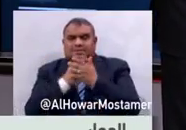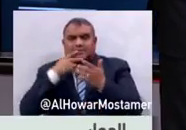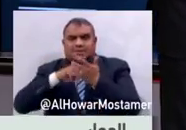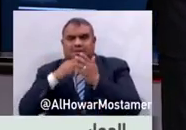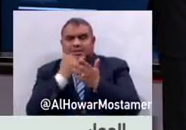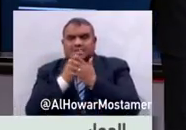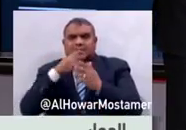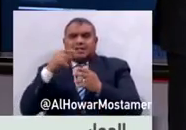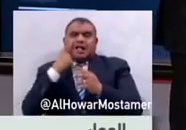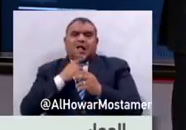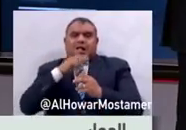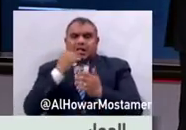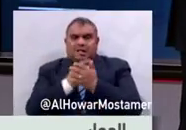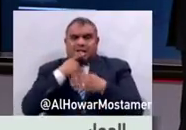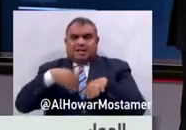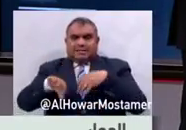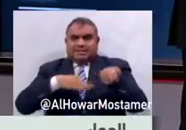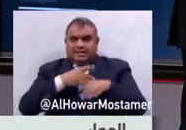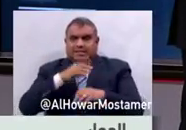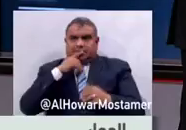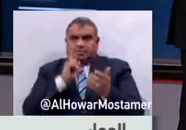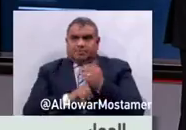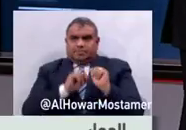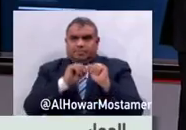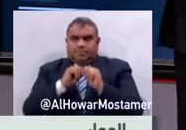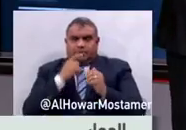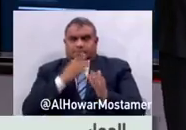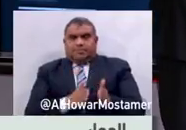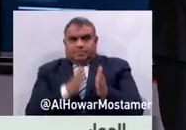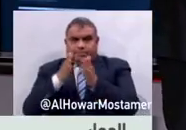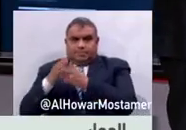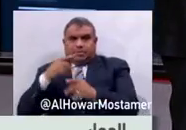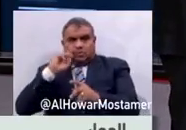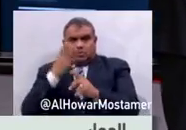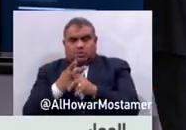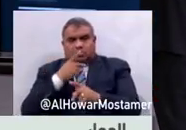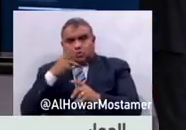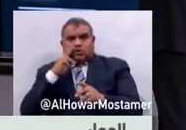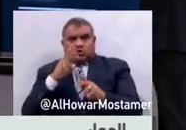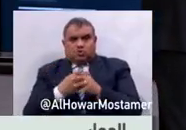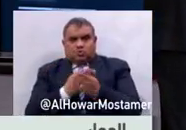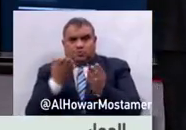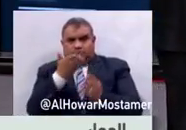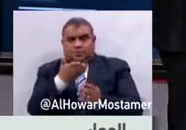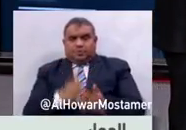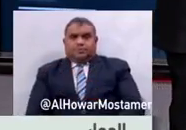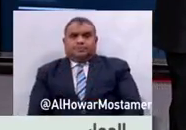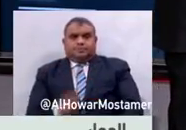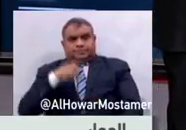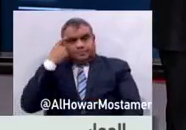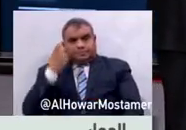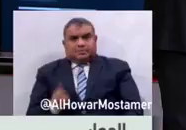اي مواد ساخرة عن السياسة بالذات. طيب خلونا نشوف كمان